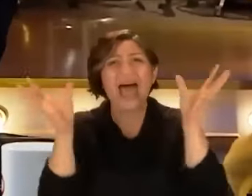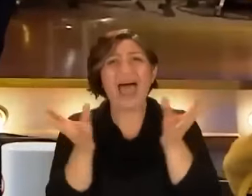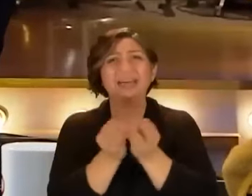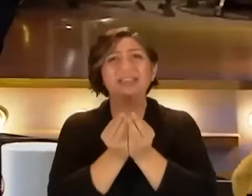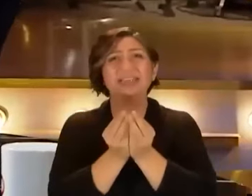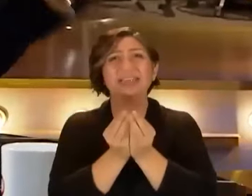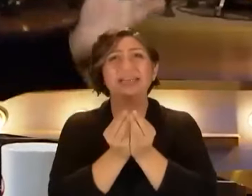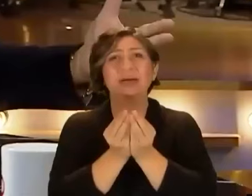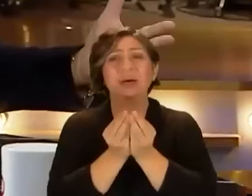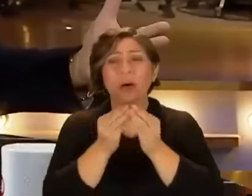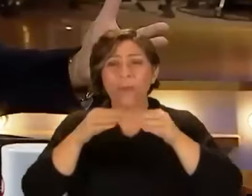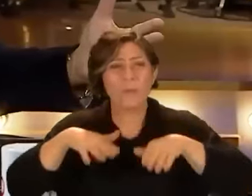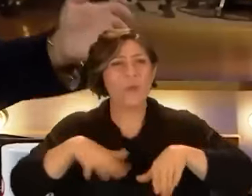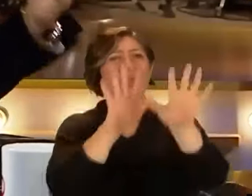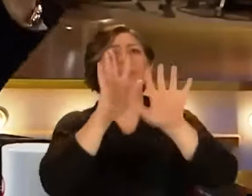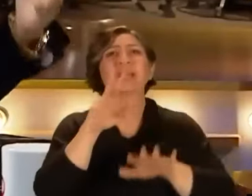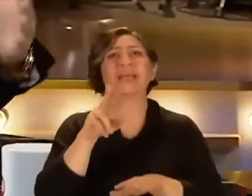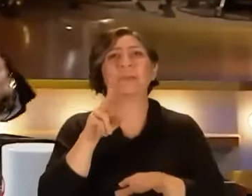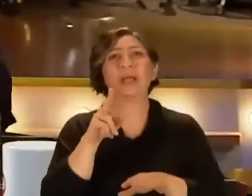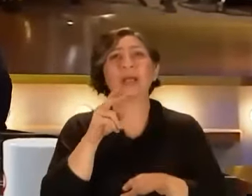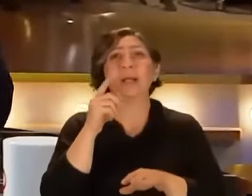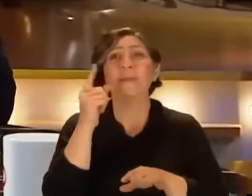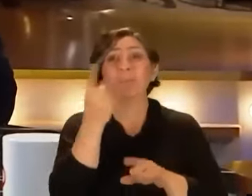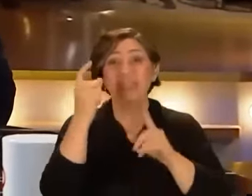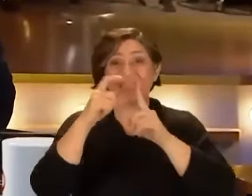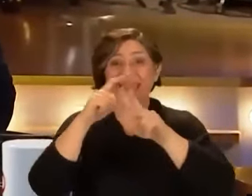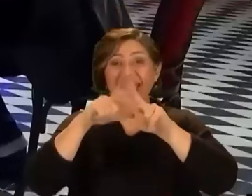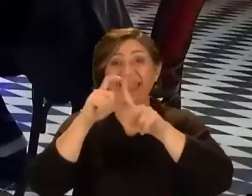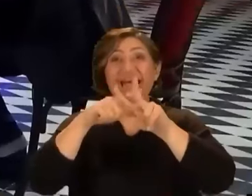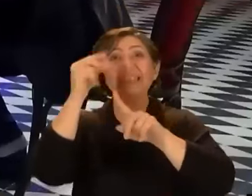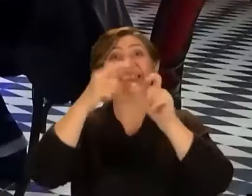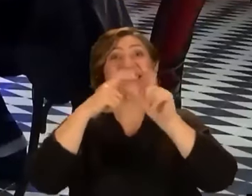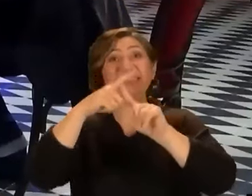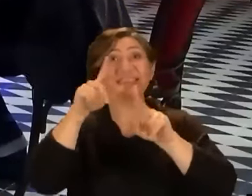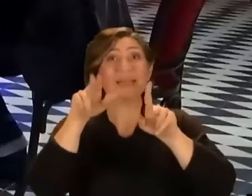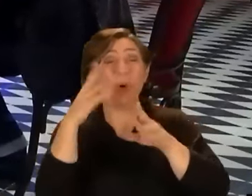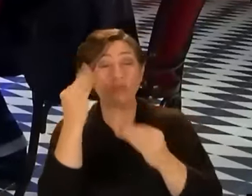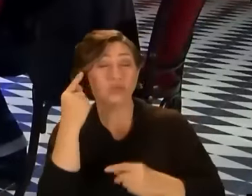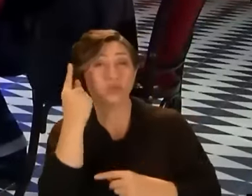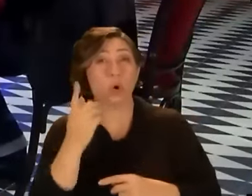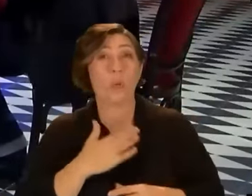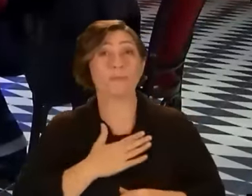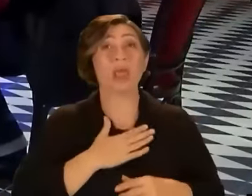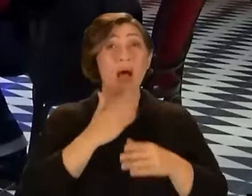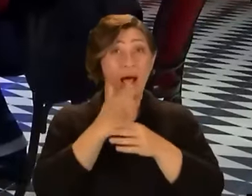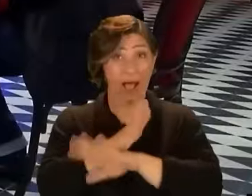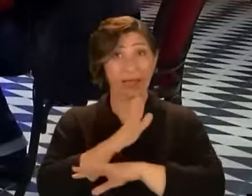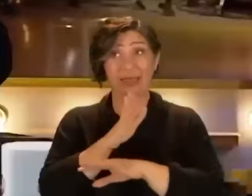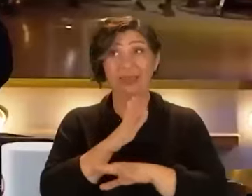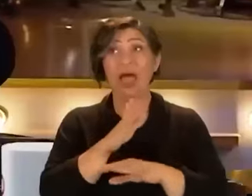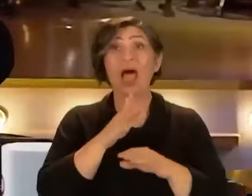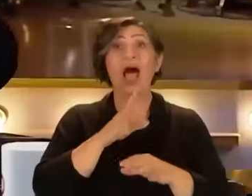her şeyi protesto ediyorsun. Bir tür dadaist bir yaklaşım olduğunu düşünüyorum bunun. Yani hakikaten